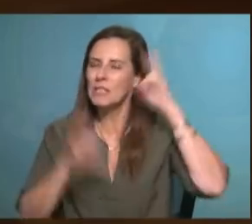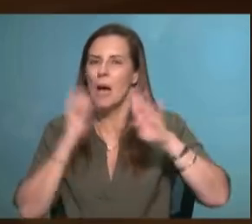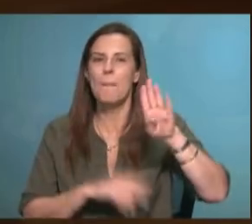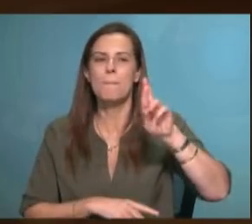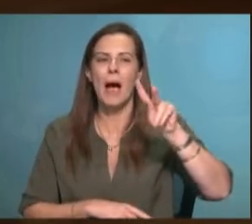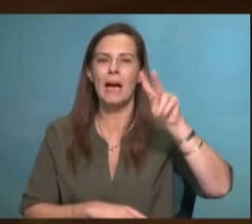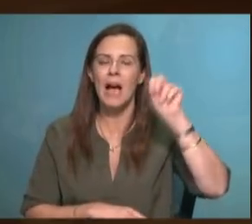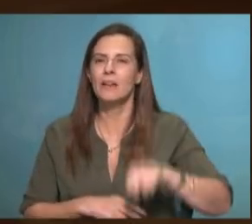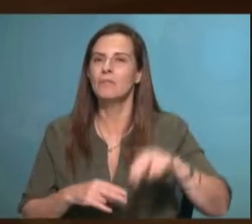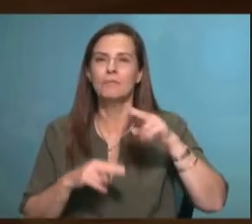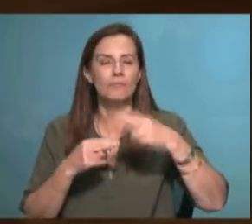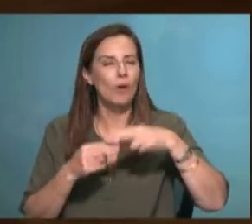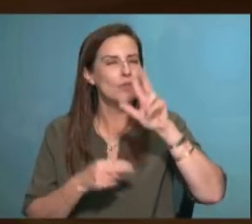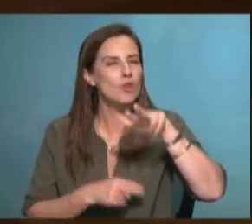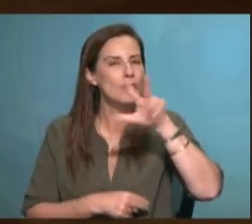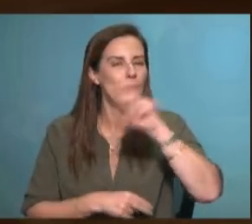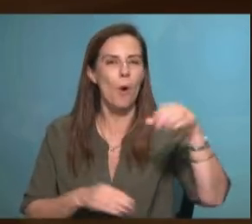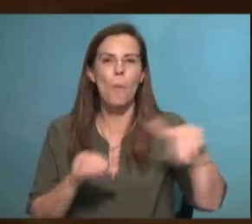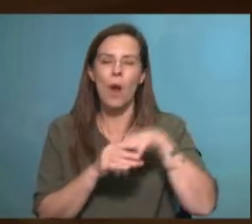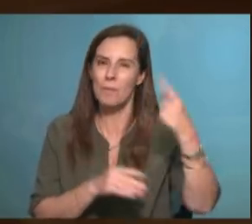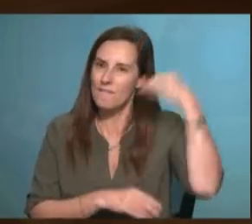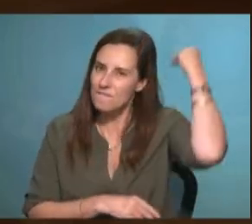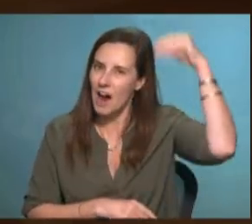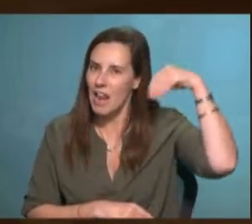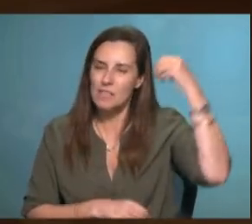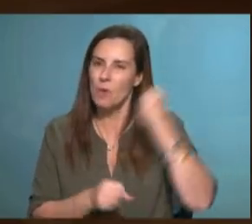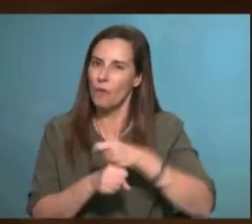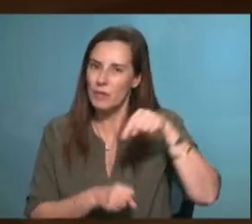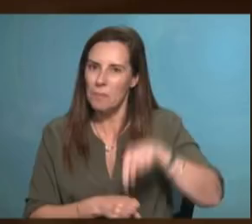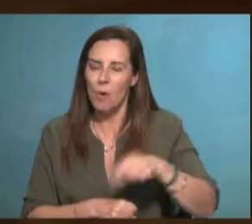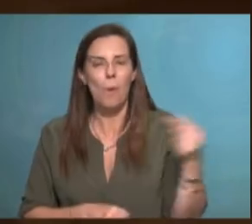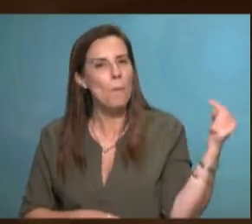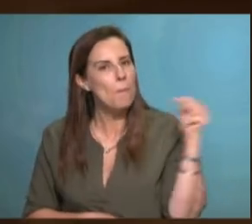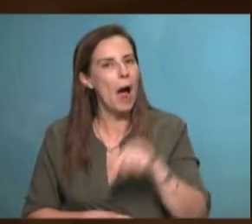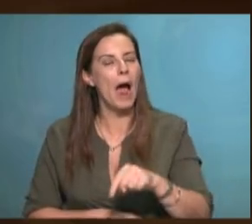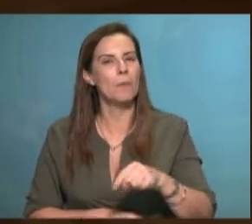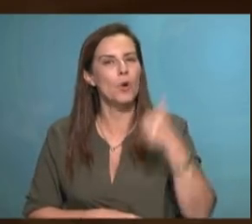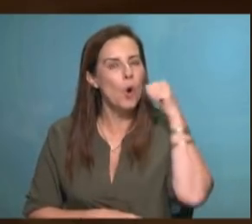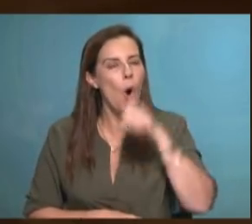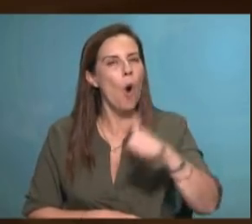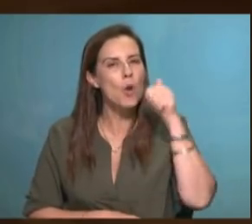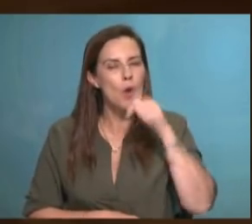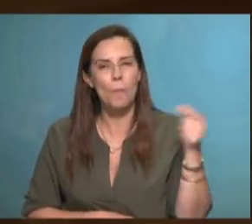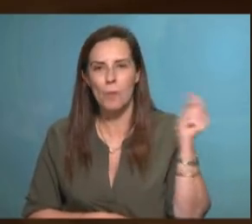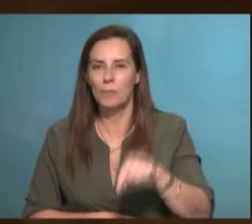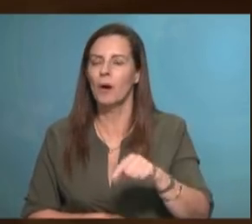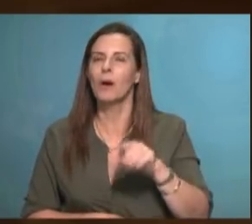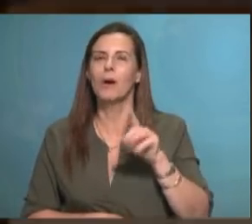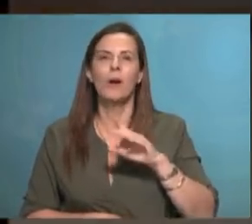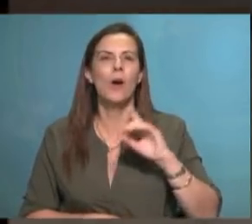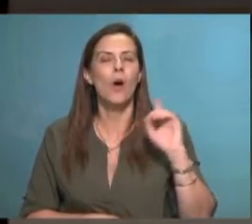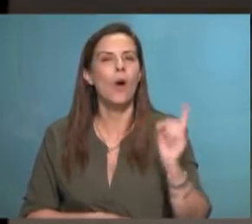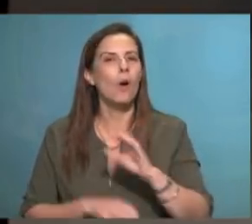קרוב ל-3,300 עובדים פלסטינים מועסקים ומגיעים לכאן מדי יום. אנחנו יודעים שכל מה